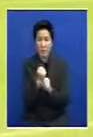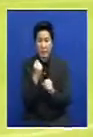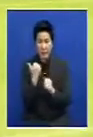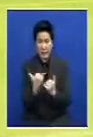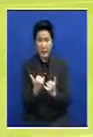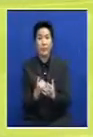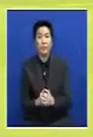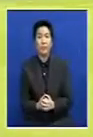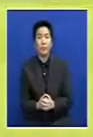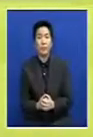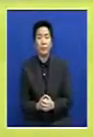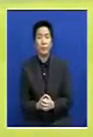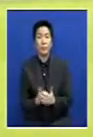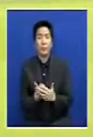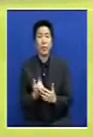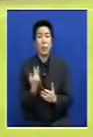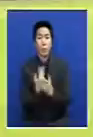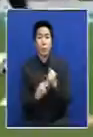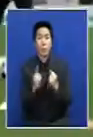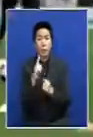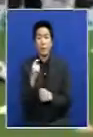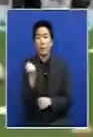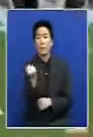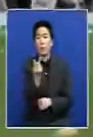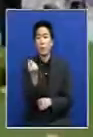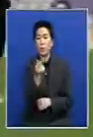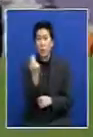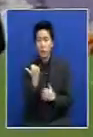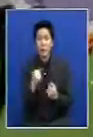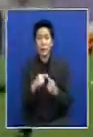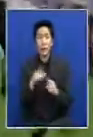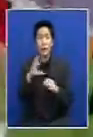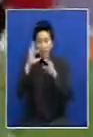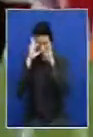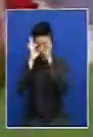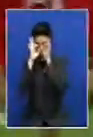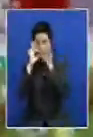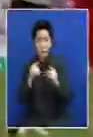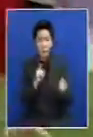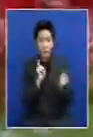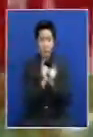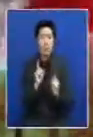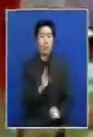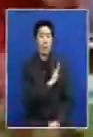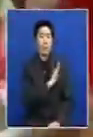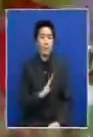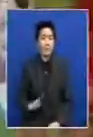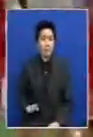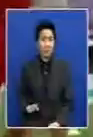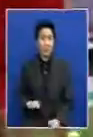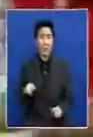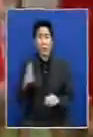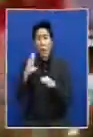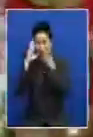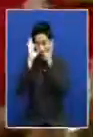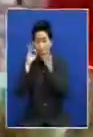ในเกมนี้ด้วยนะครับส่วนอีกคู่หนึ่งนะครับเวลา 14:00 นะครับฮังการีจะพบกับทีมชาติเบลเยียมนะครับเกมนี้ฮัง